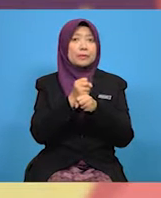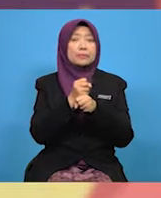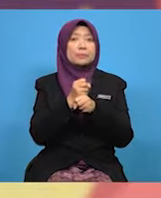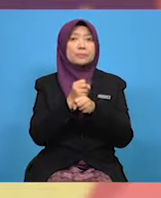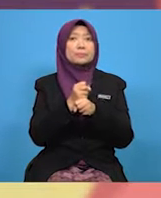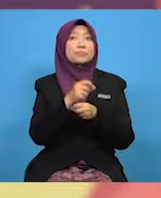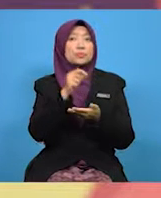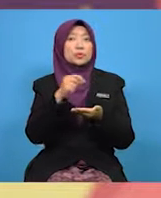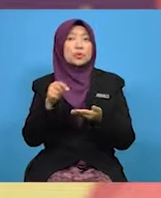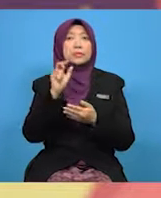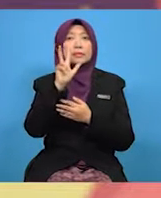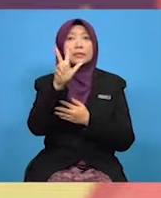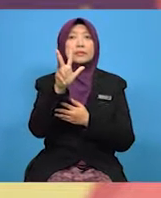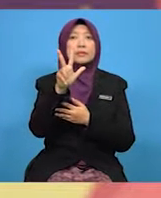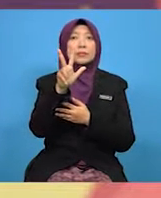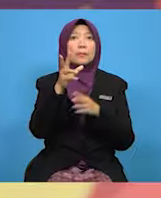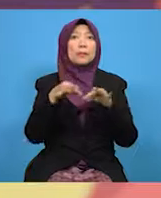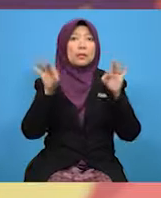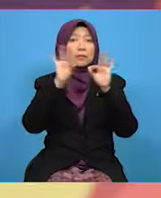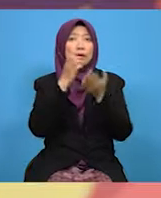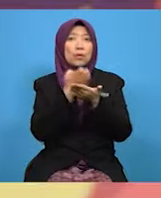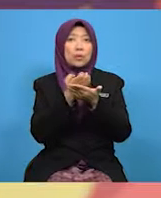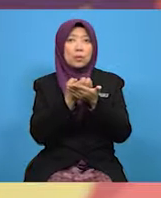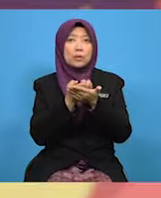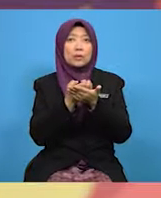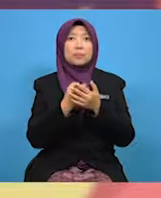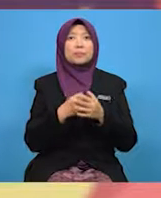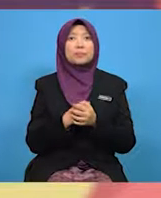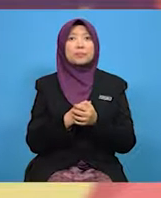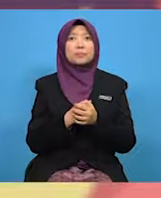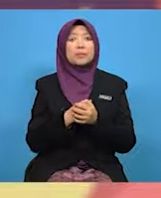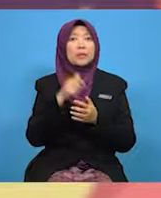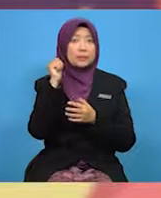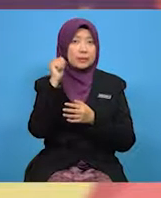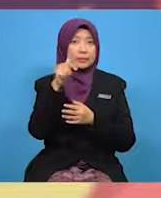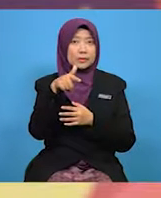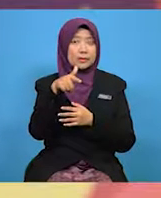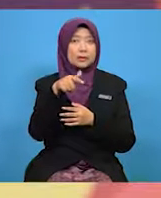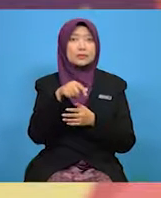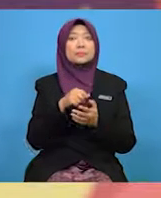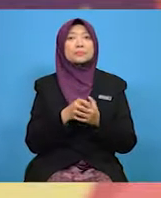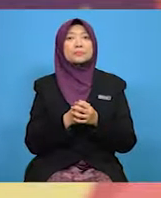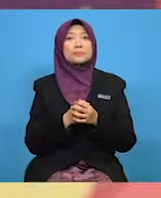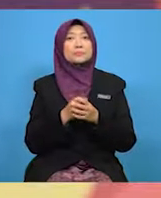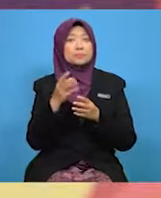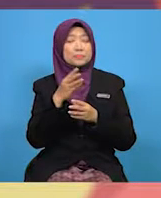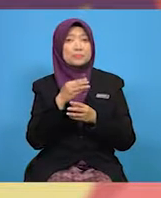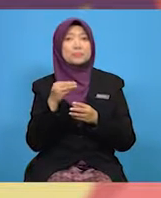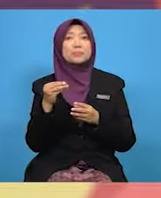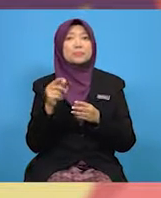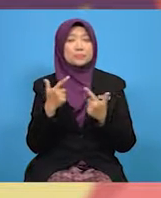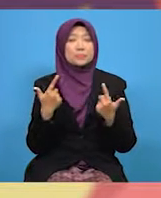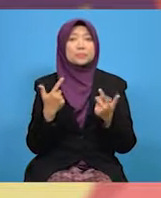tiga komponen ekonomi 3 sektor yaitu perbelanjaan agregat suntikan dan khusyuk Ren